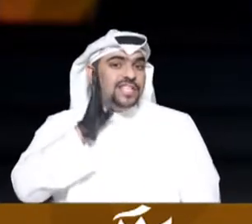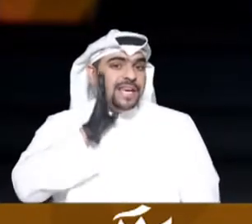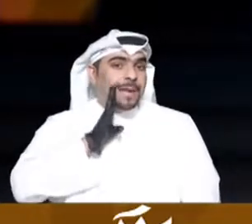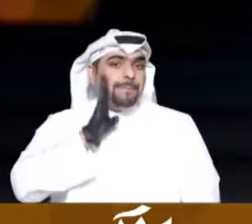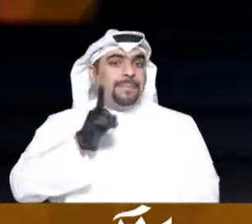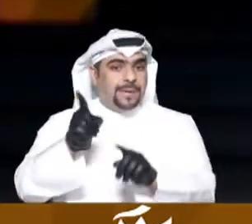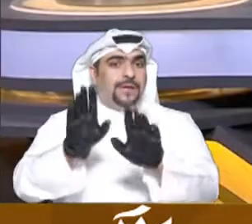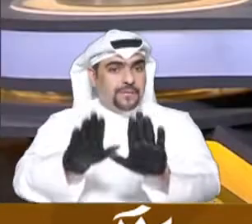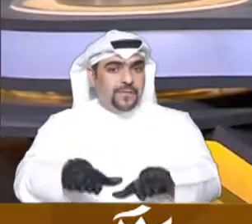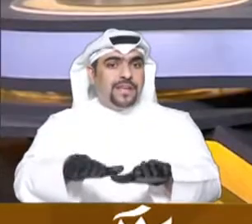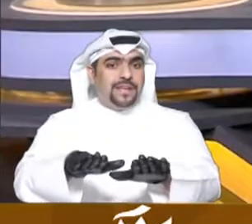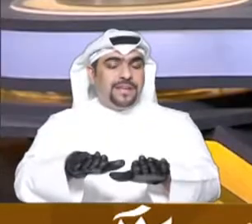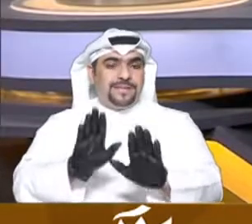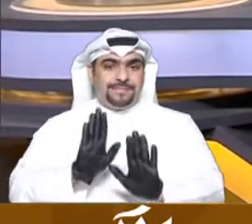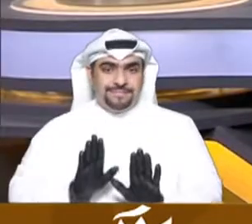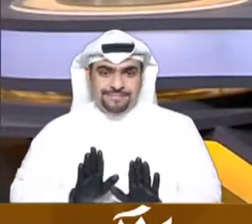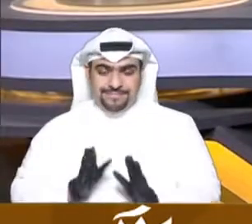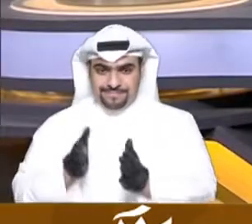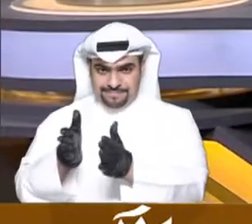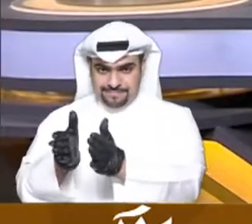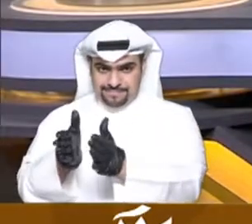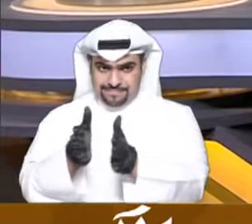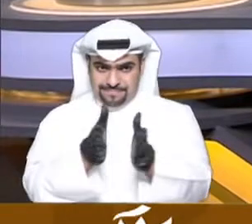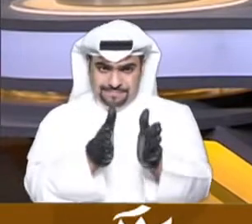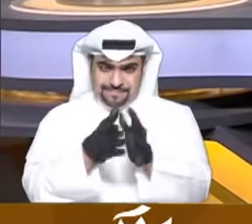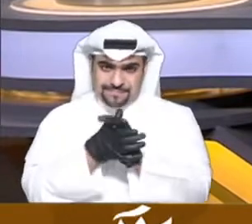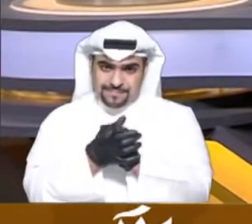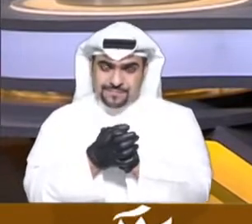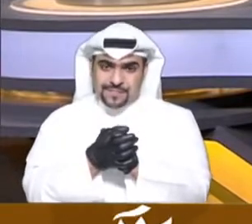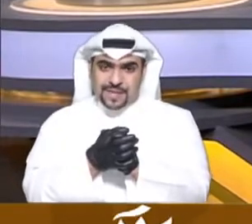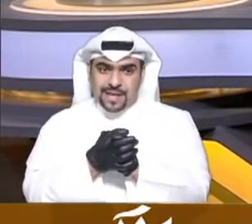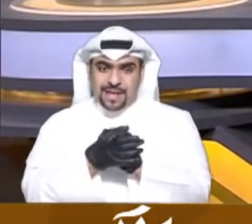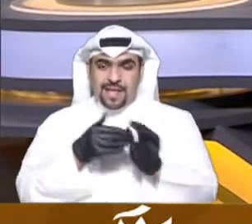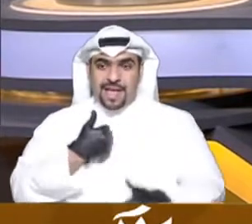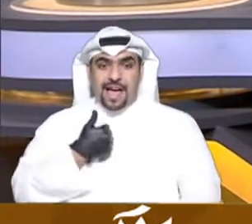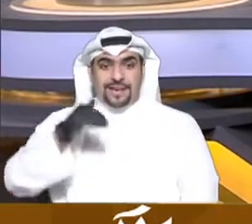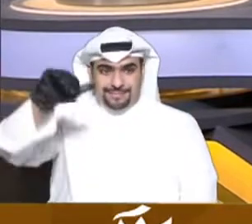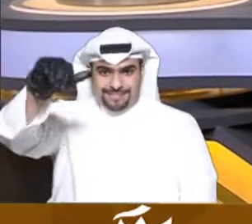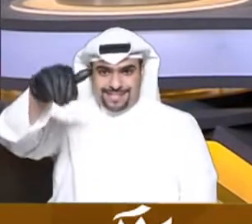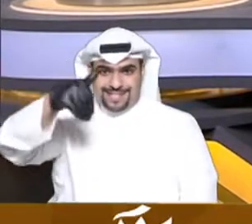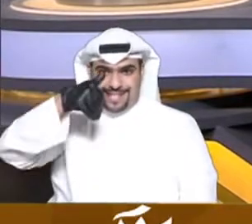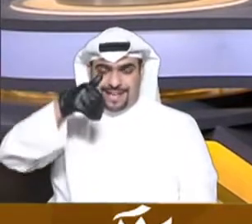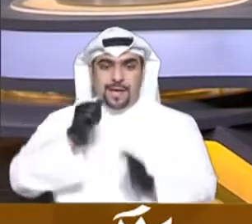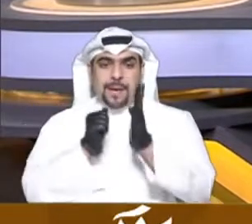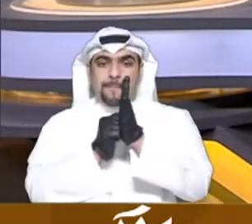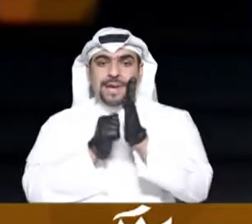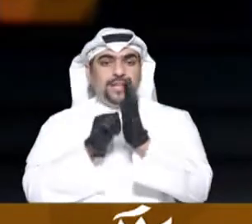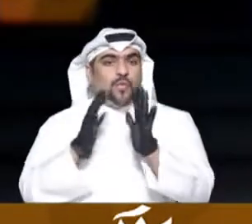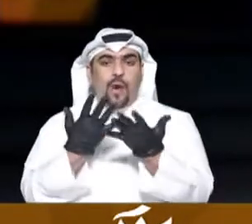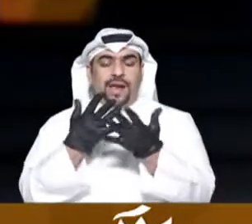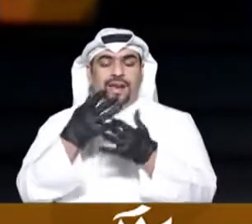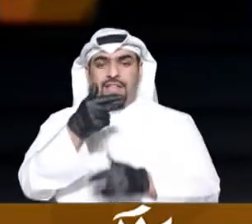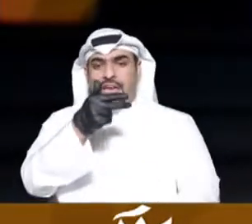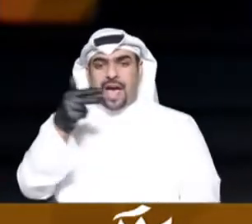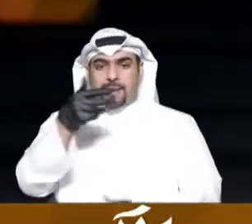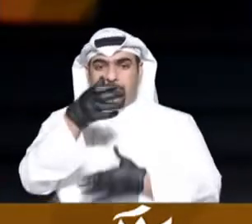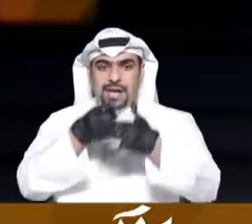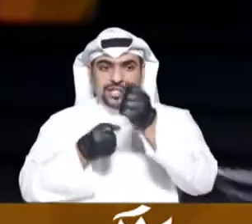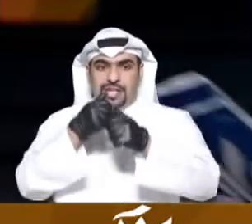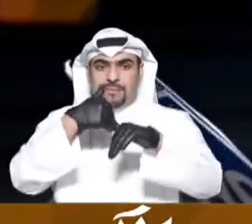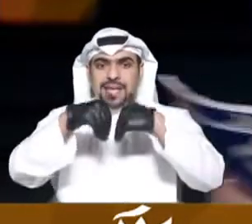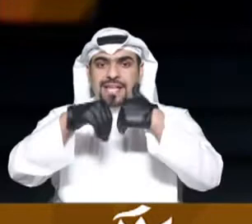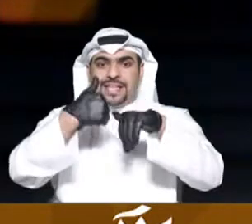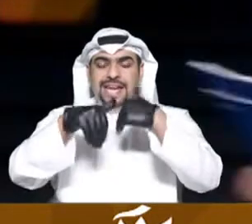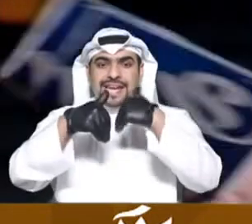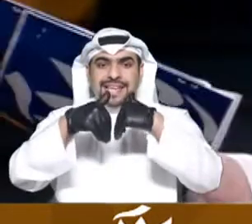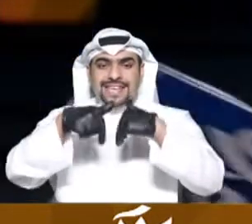عمليه مثل عمليه. نعم. اليوم يعني العقيد ناصر بصليب يعني وانا جاي بالطريق انا. نعم. بيتي في عبد الله المبارك. نعم. وجاي على الدار السادس، فما شاء الله شوف